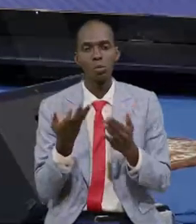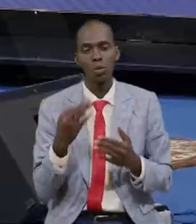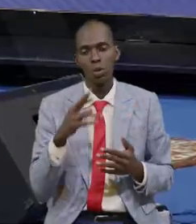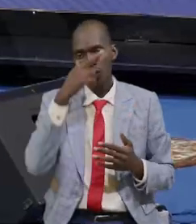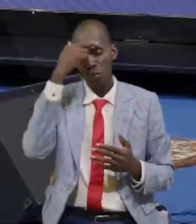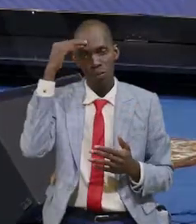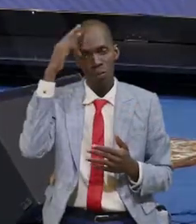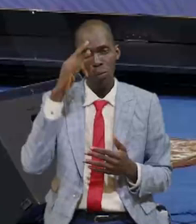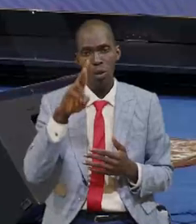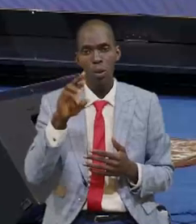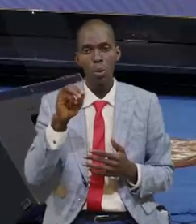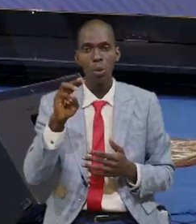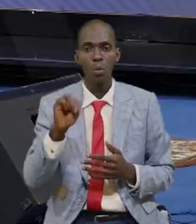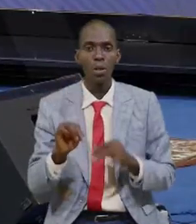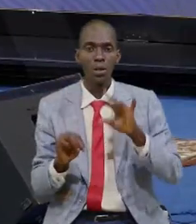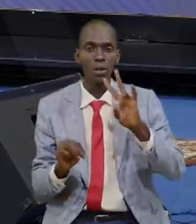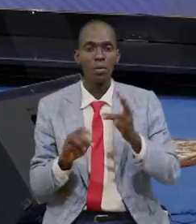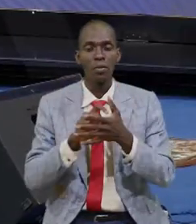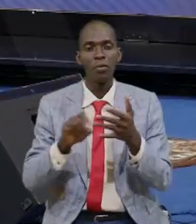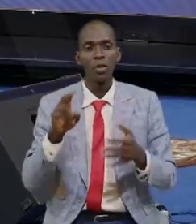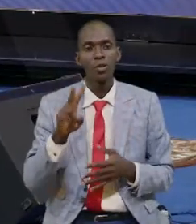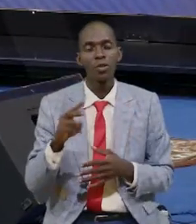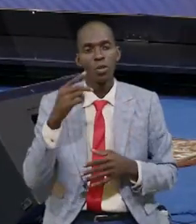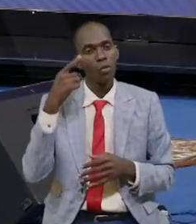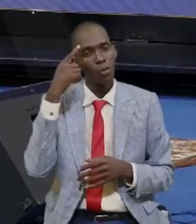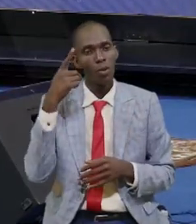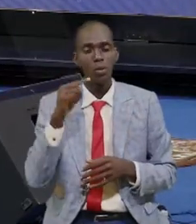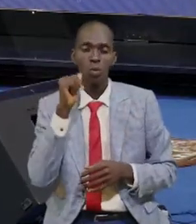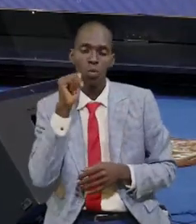chapitre 7. Nous allons voir le verset 2. Ainsi